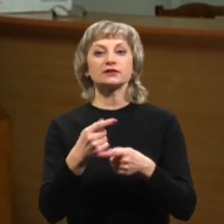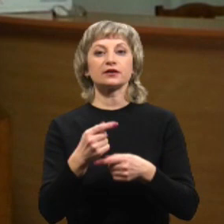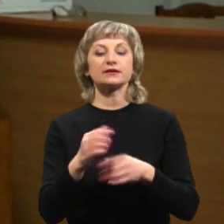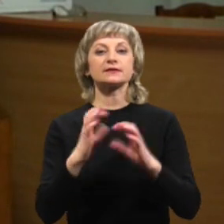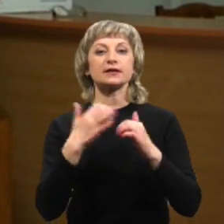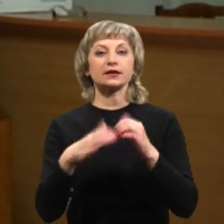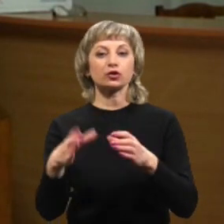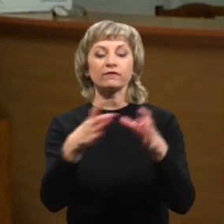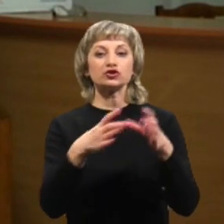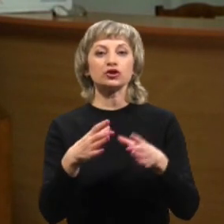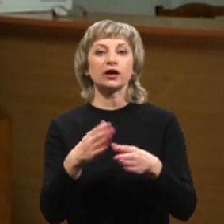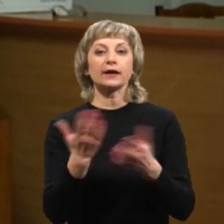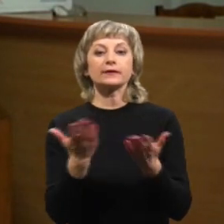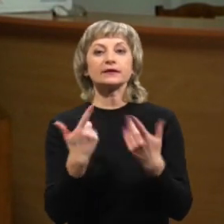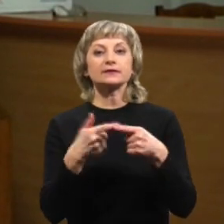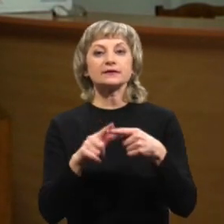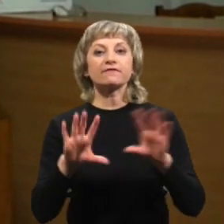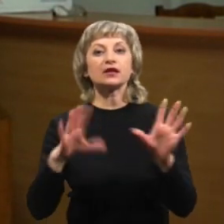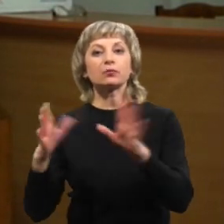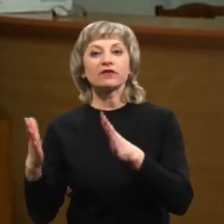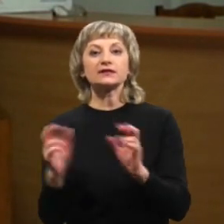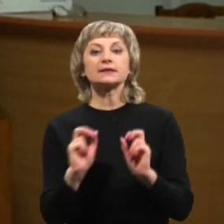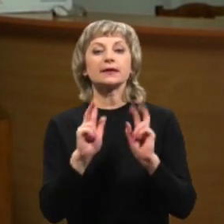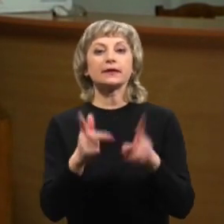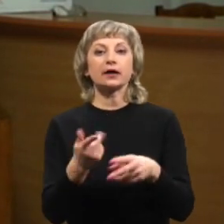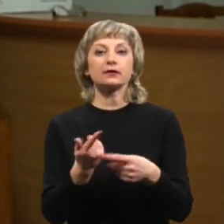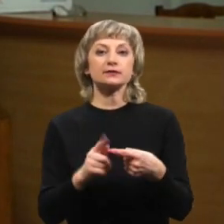середовище. А от де це відбувається, як це